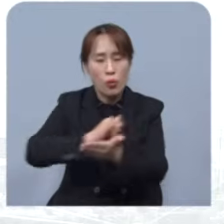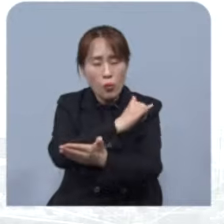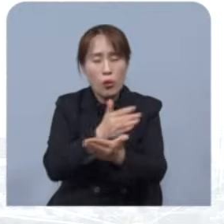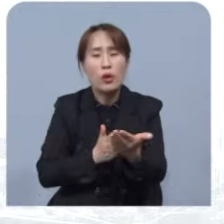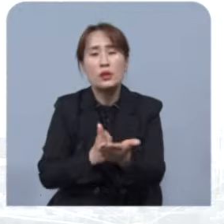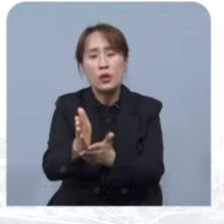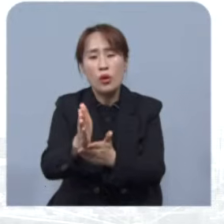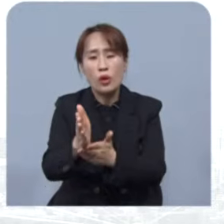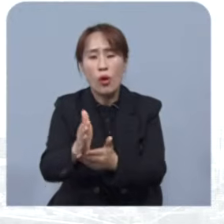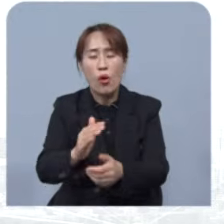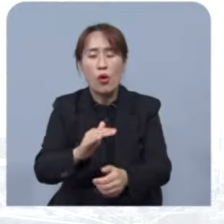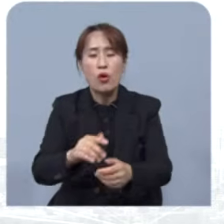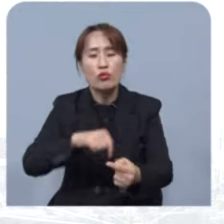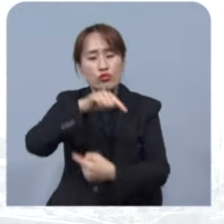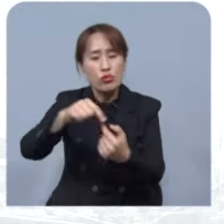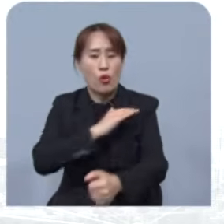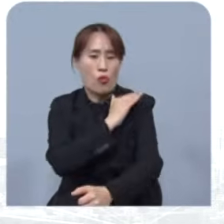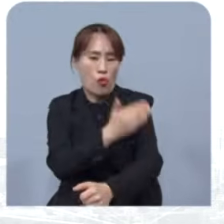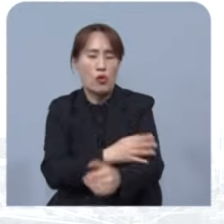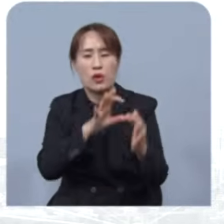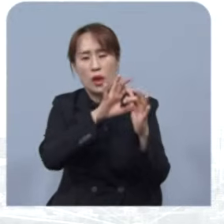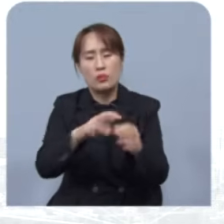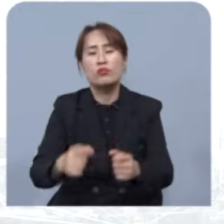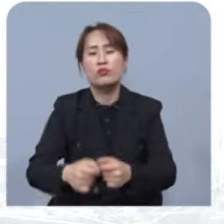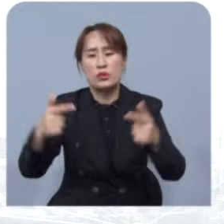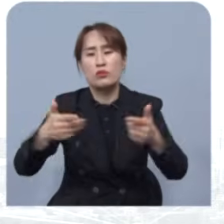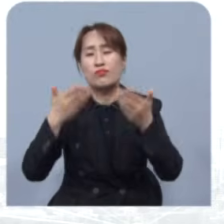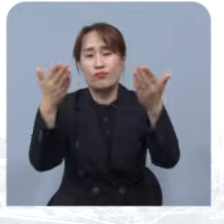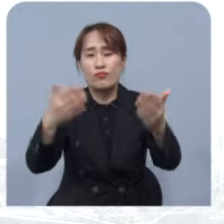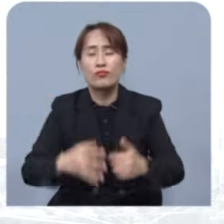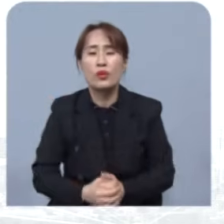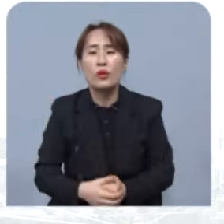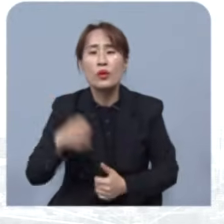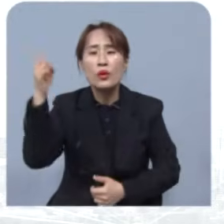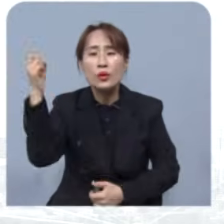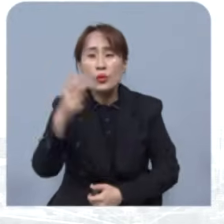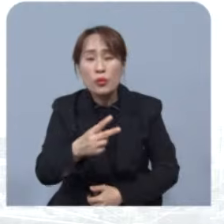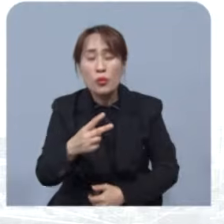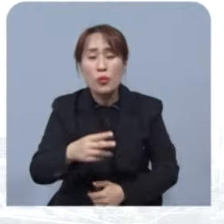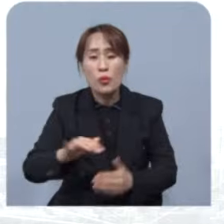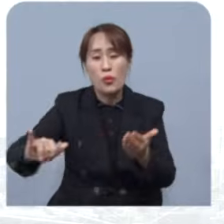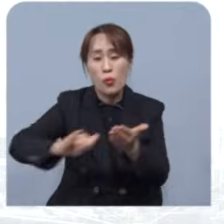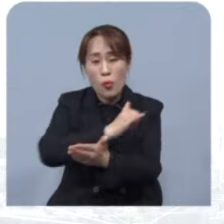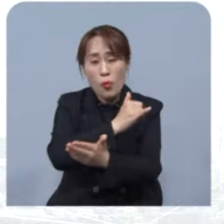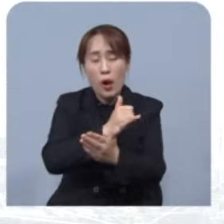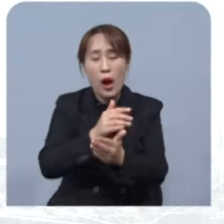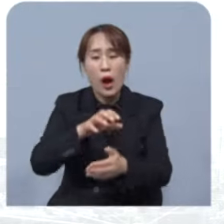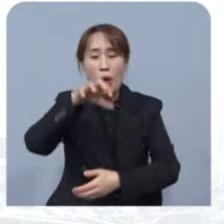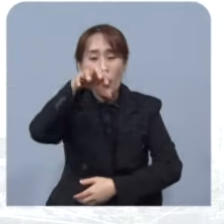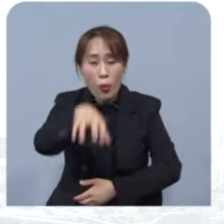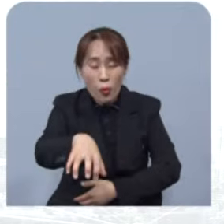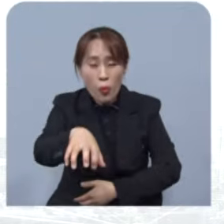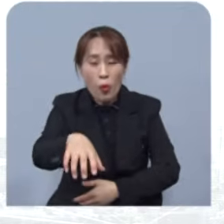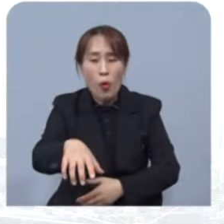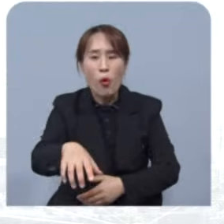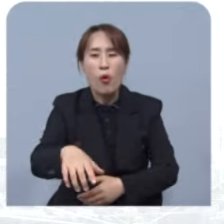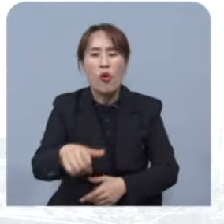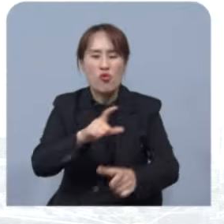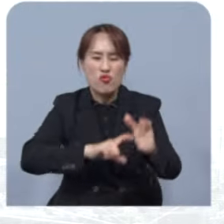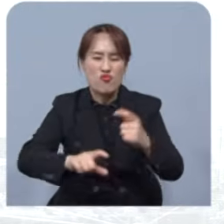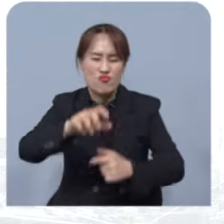전용 운수권도 지속 확대해 나가겠습니다. 아울러 공항 시설을